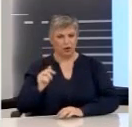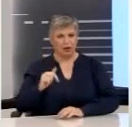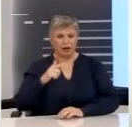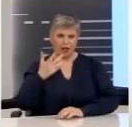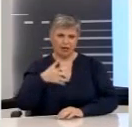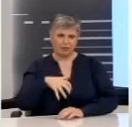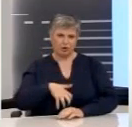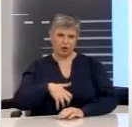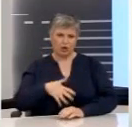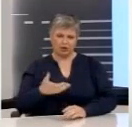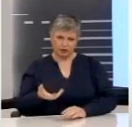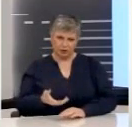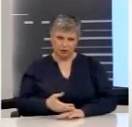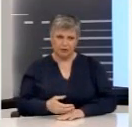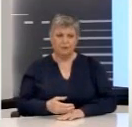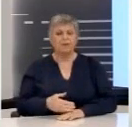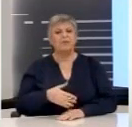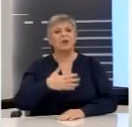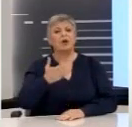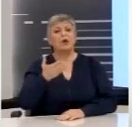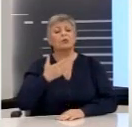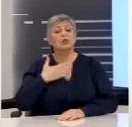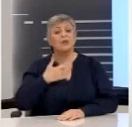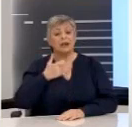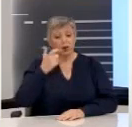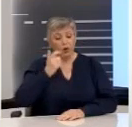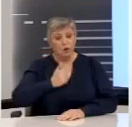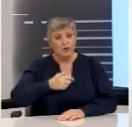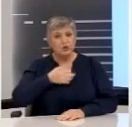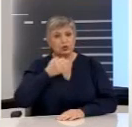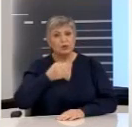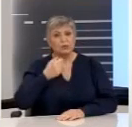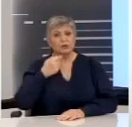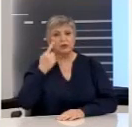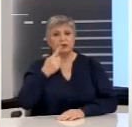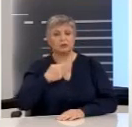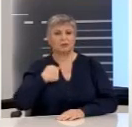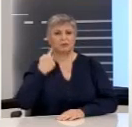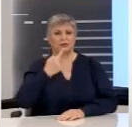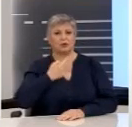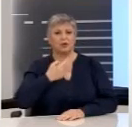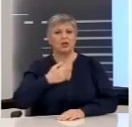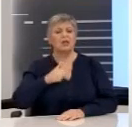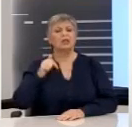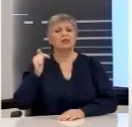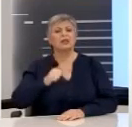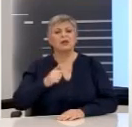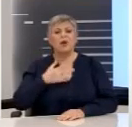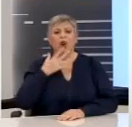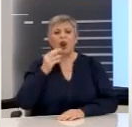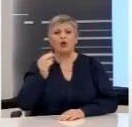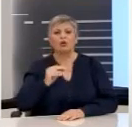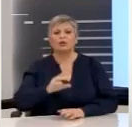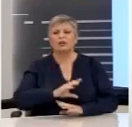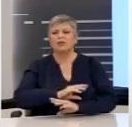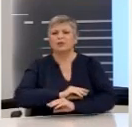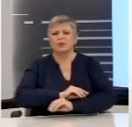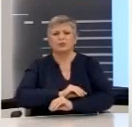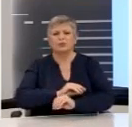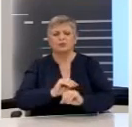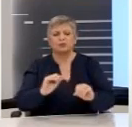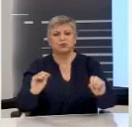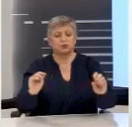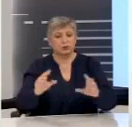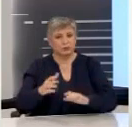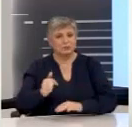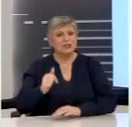που με αφορά και λίγο προσωπικά και έχει γίνει viral, και επειδή δεν αφήνω τίποτα να πέσει κάτω,